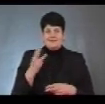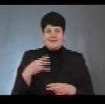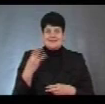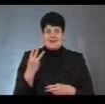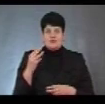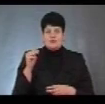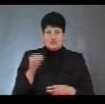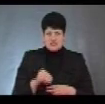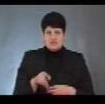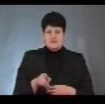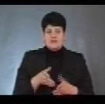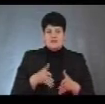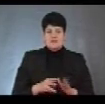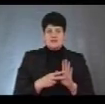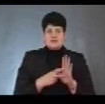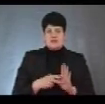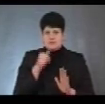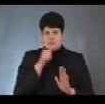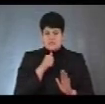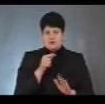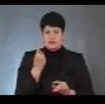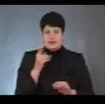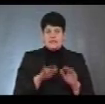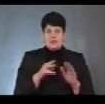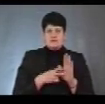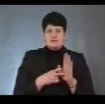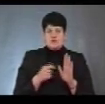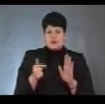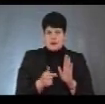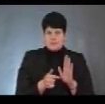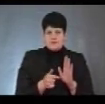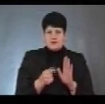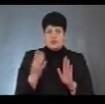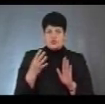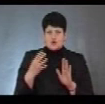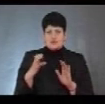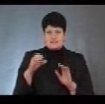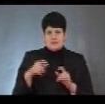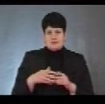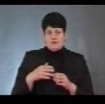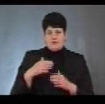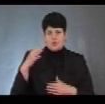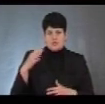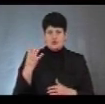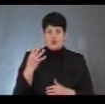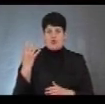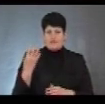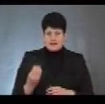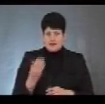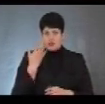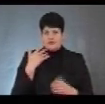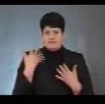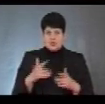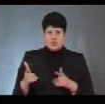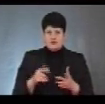вагітності. Андрій народився 7-місячним з вагою 1,8 кг. І 40 сантиметрів росту. На 40-й день, коли ми вже